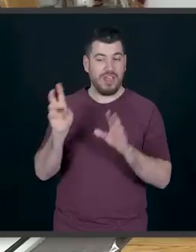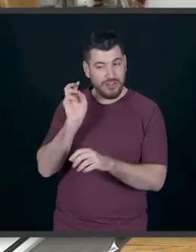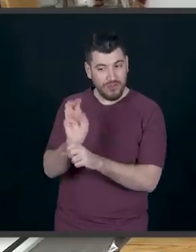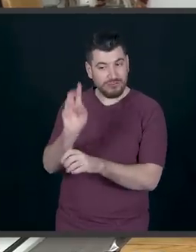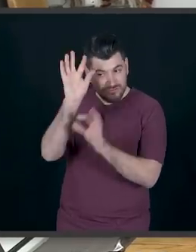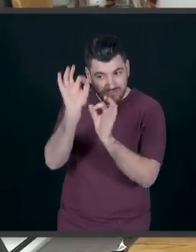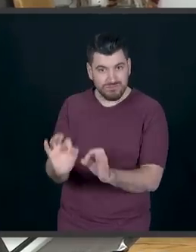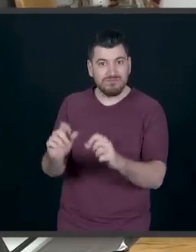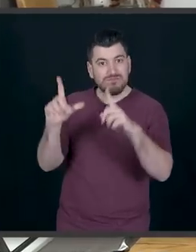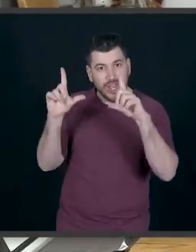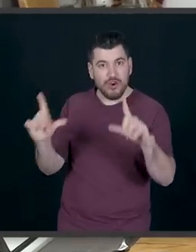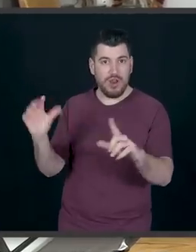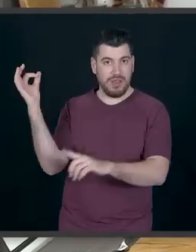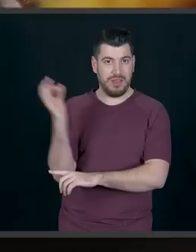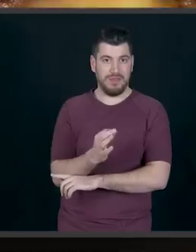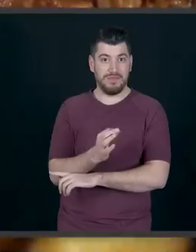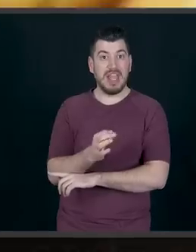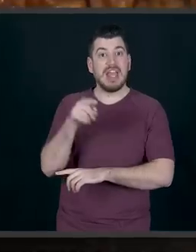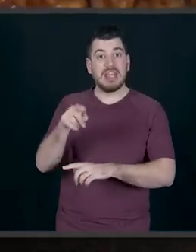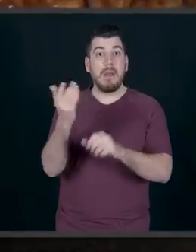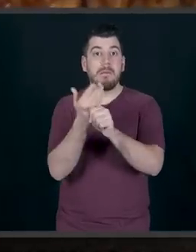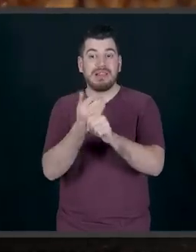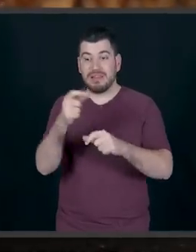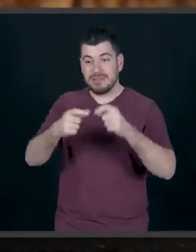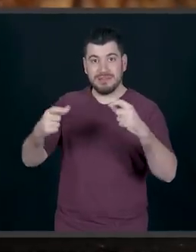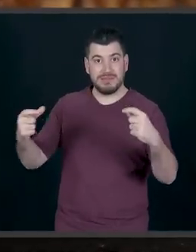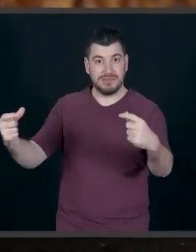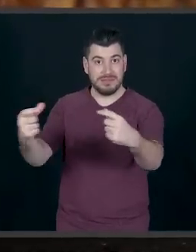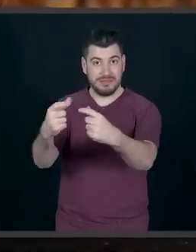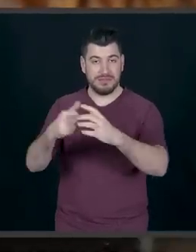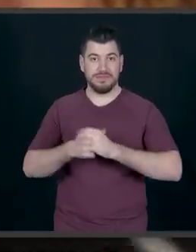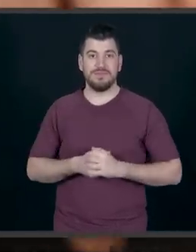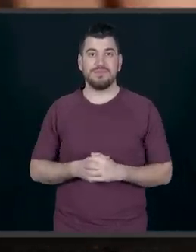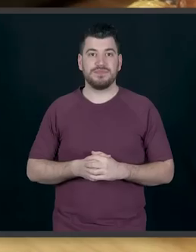είναι, θα βάλω τις πατατούλες από δίπλα.